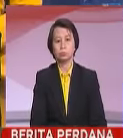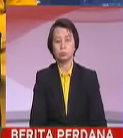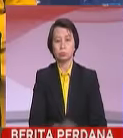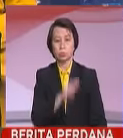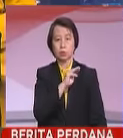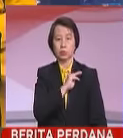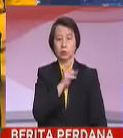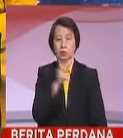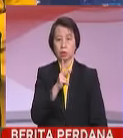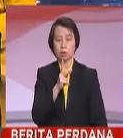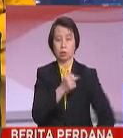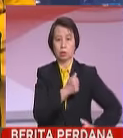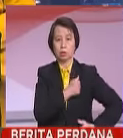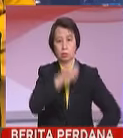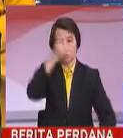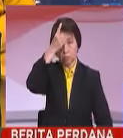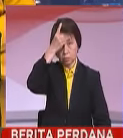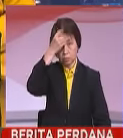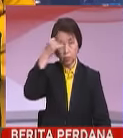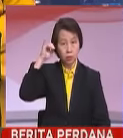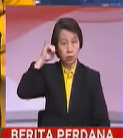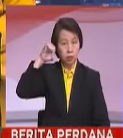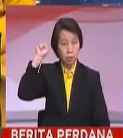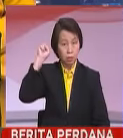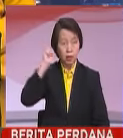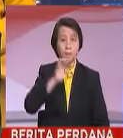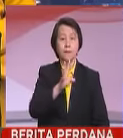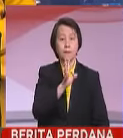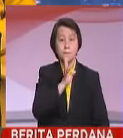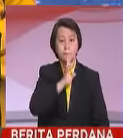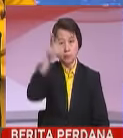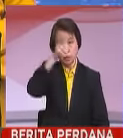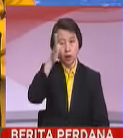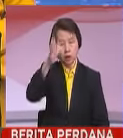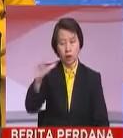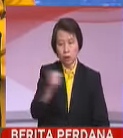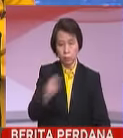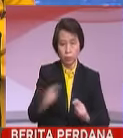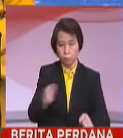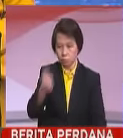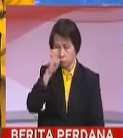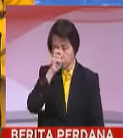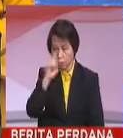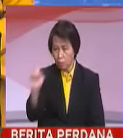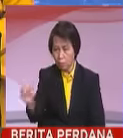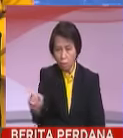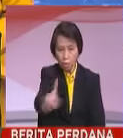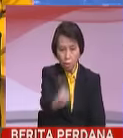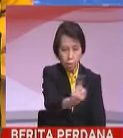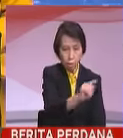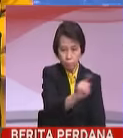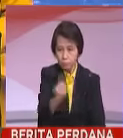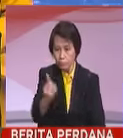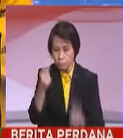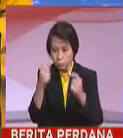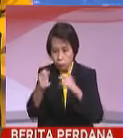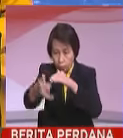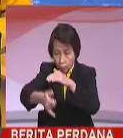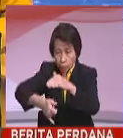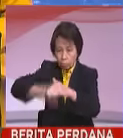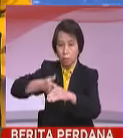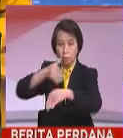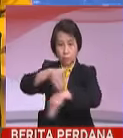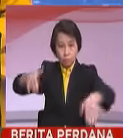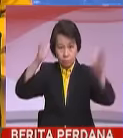Menteri Kanan Pertahanan Dato' Seri Ismail Sabri menegaskan kerajaan akan mengambil tindakan tegas terhadap mana-mana pihak yang cuba memasuki